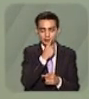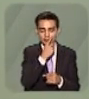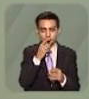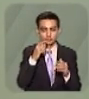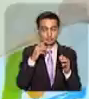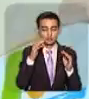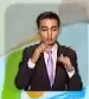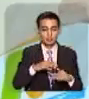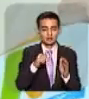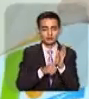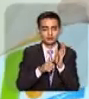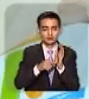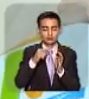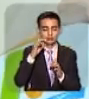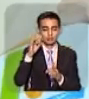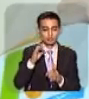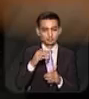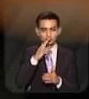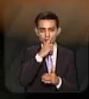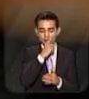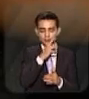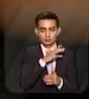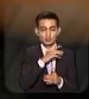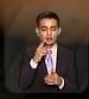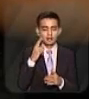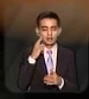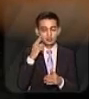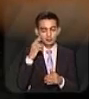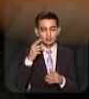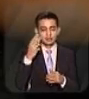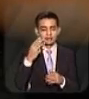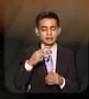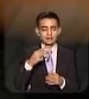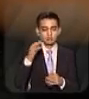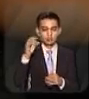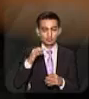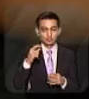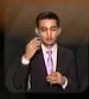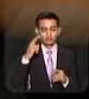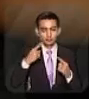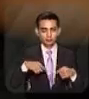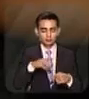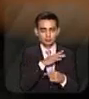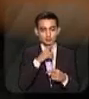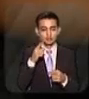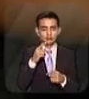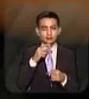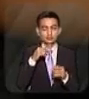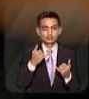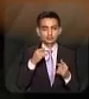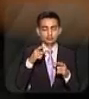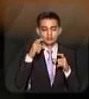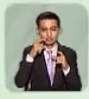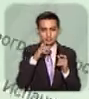до 60%, в то время как на правом до 30%. Врачи обнаружили на роговице правого глаза девушку 500